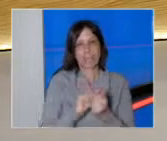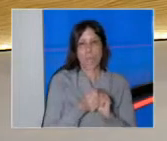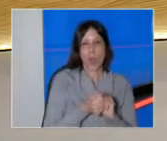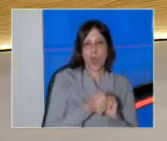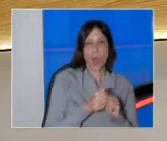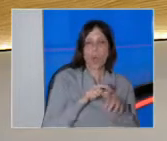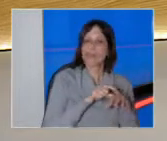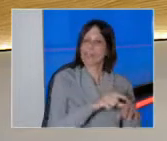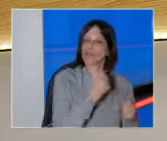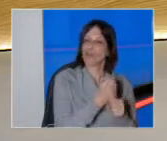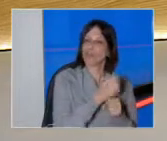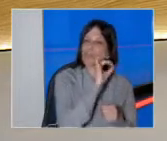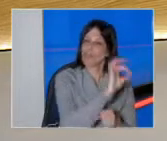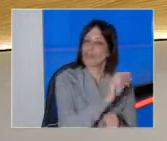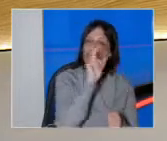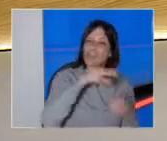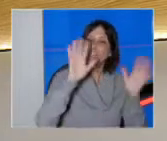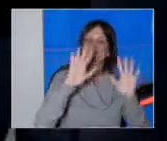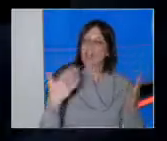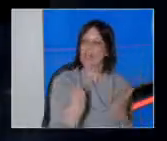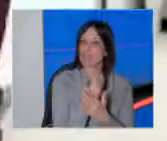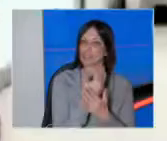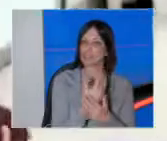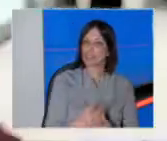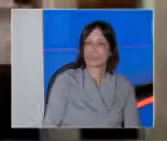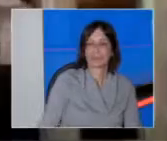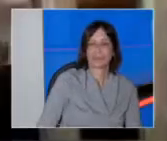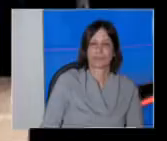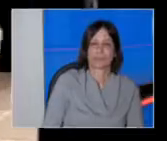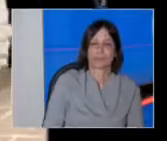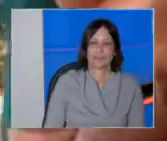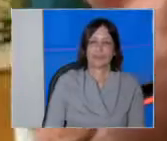מנהיג שעובד עבורכם, ויש גם סרטון חדש, הנה.